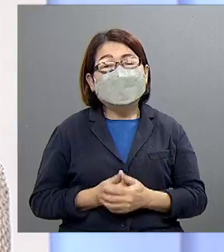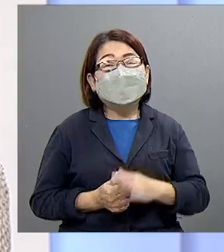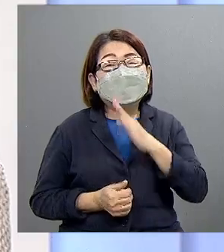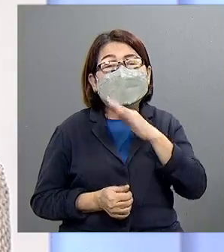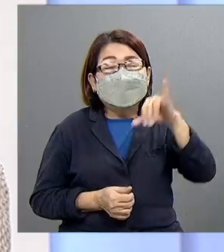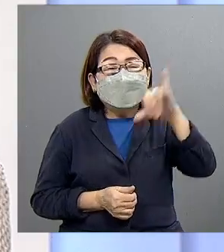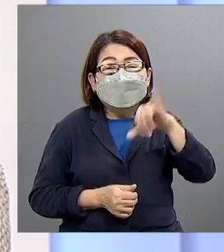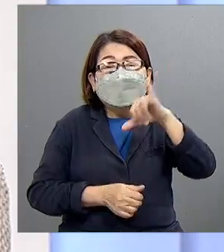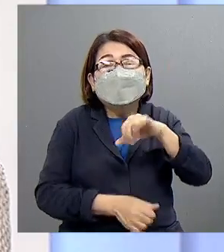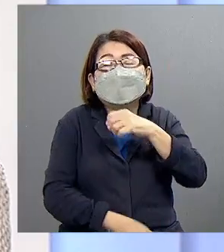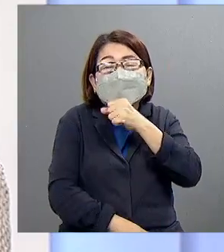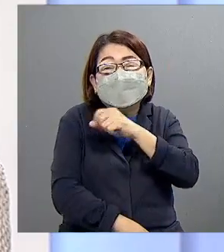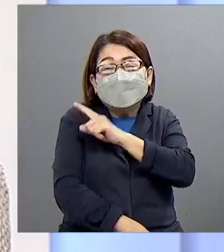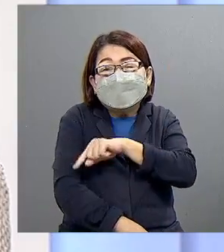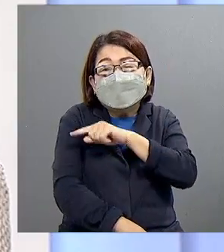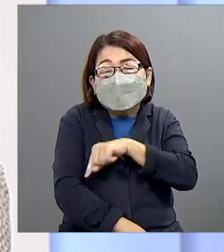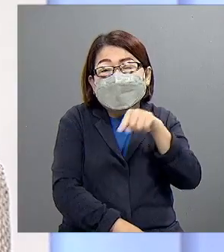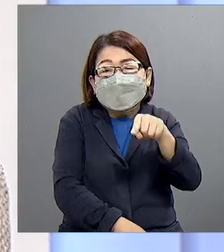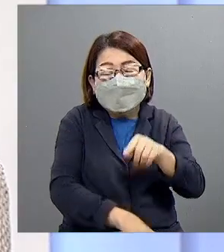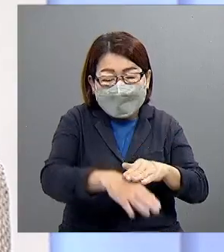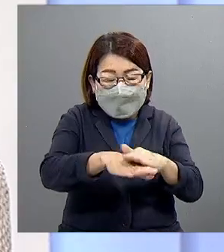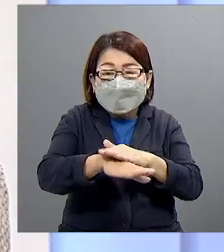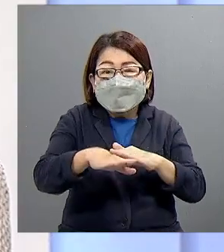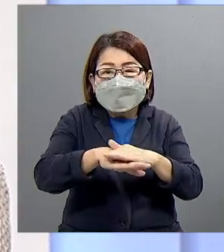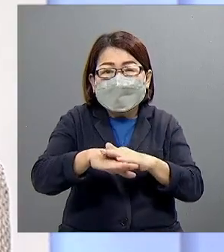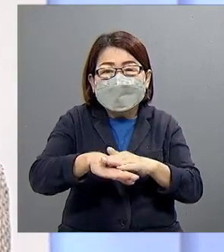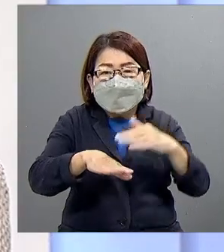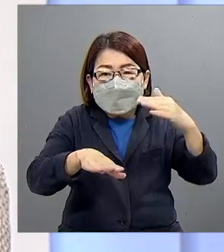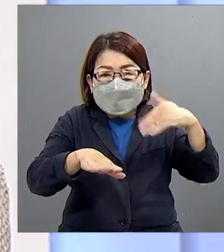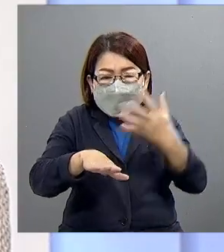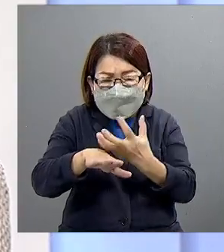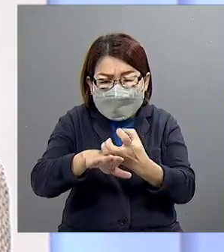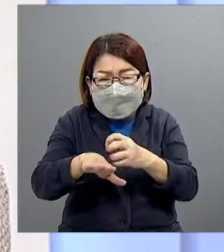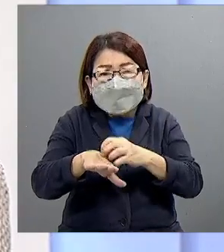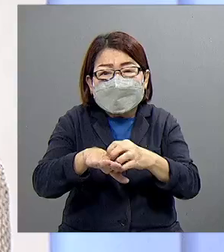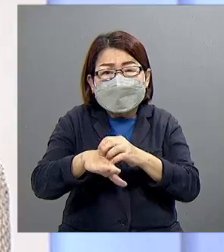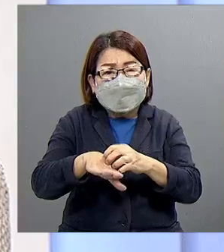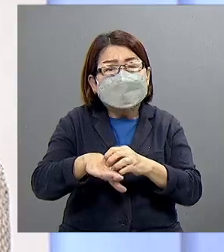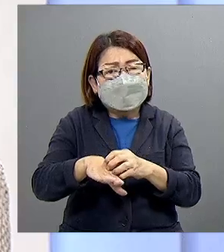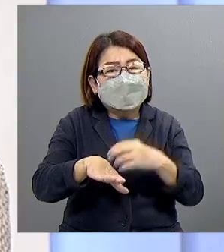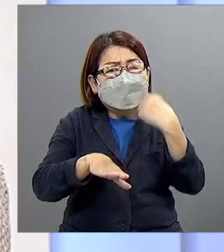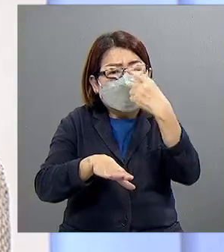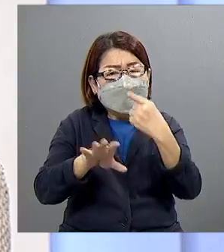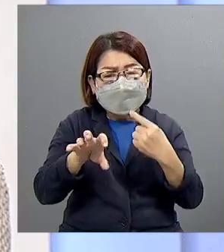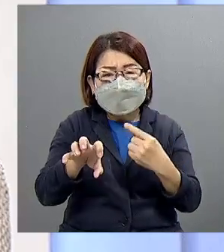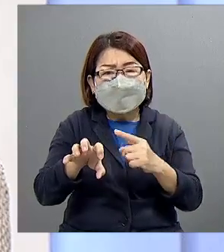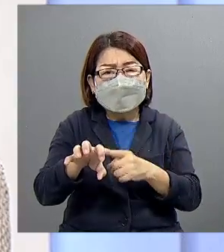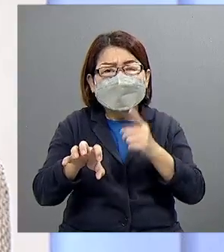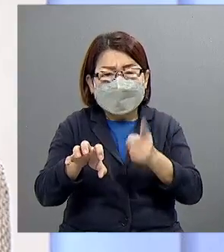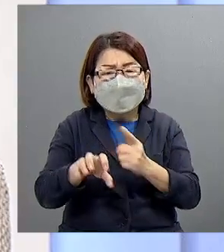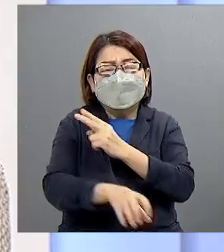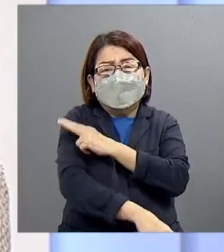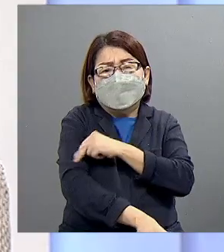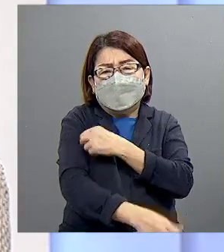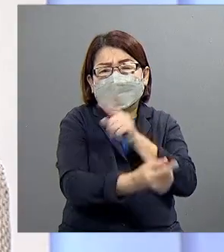าที่บริเวณผิวหนังมันอาจจะทำให้เกิดอาการระคายเคืองได้คุณผู้ชมที่มีอาการนิ้วล็อกเนี่ยเขาแนะนำบอกว่าให้ไปพบแพทย์คือถ้าอาการไม่รุนแร